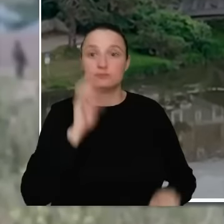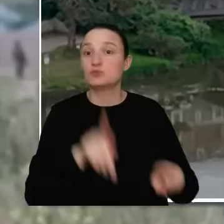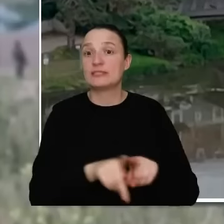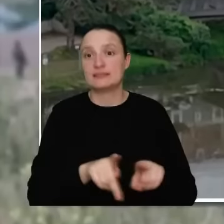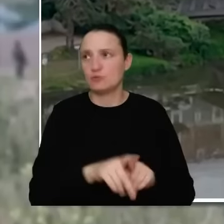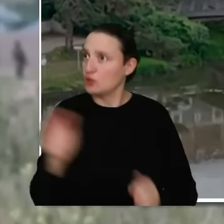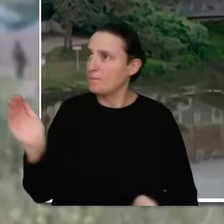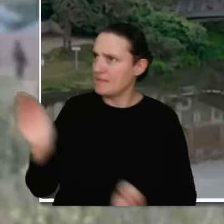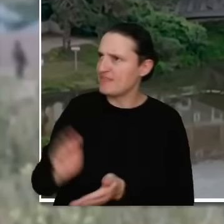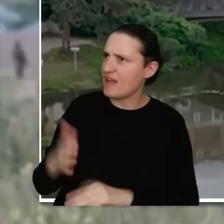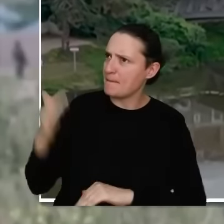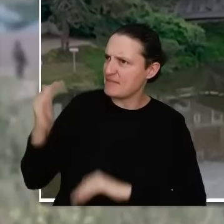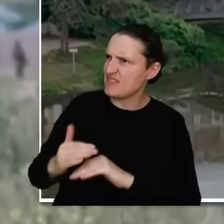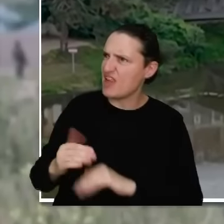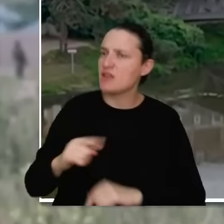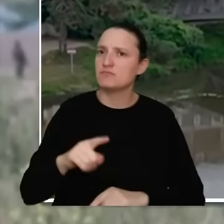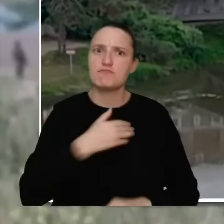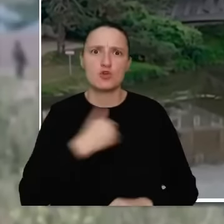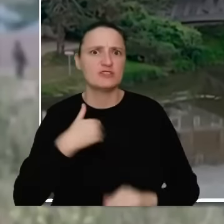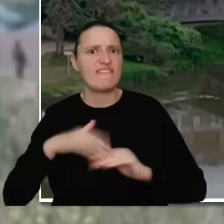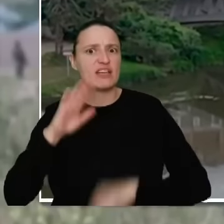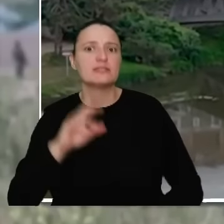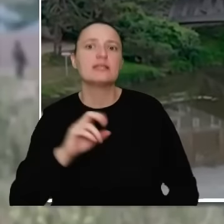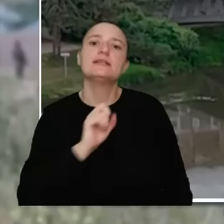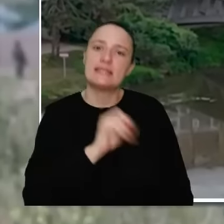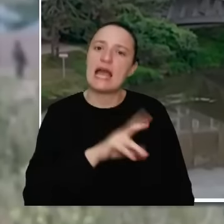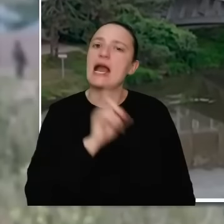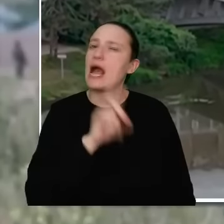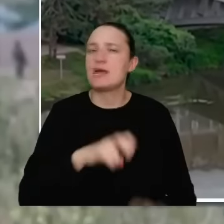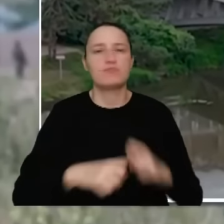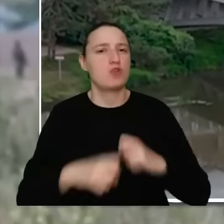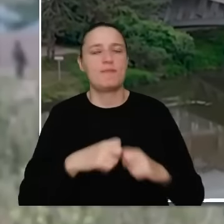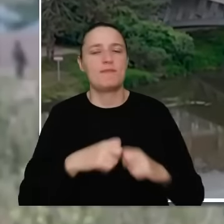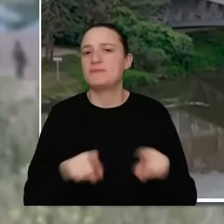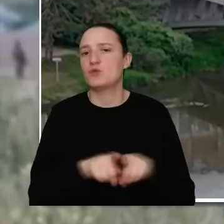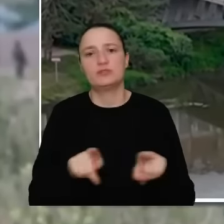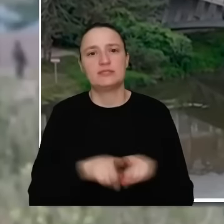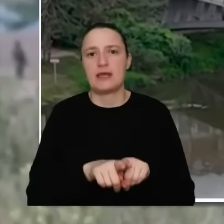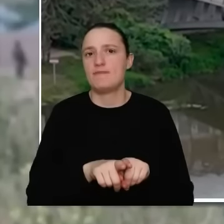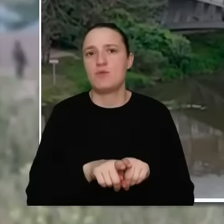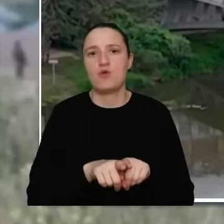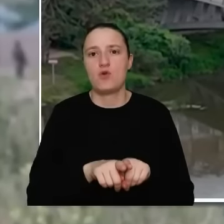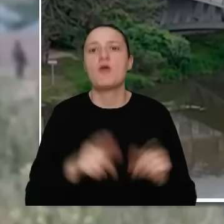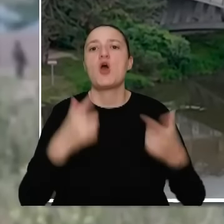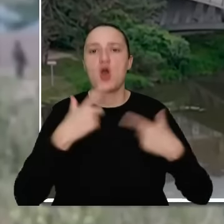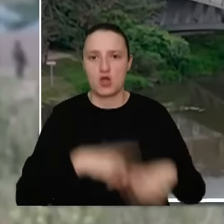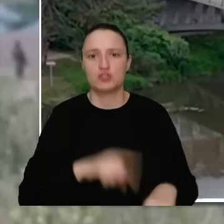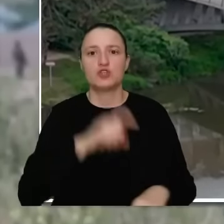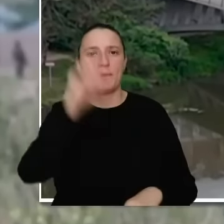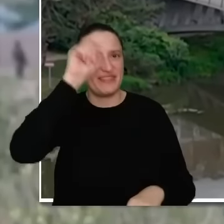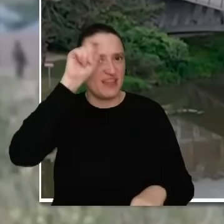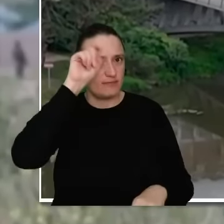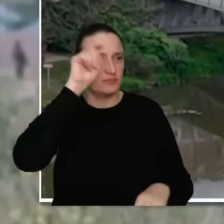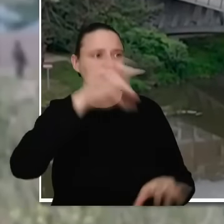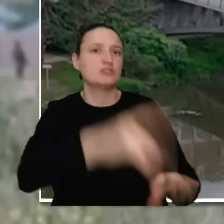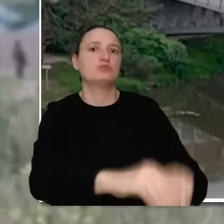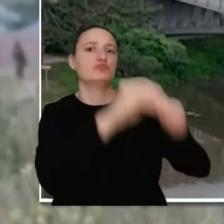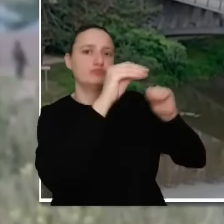liczba. Dużo mniejsza liczba, ale ten sam problem. To znaczy, że osoby są wydalane także do